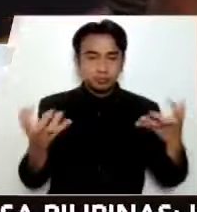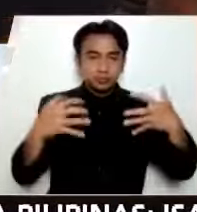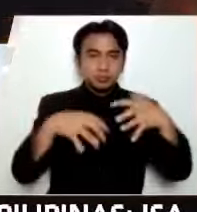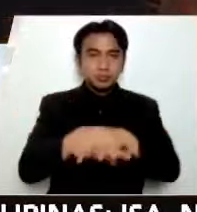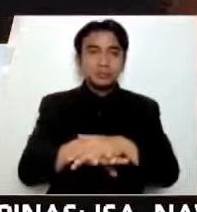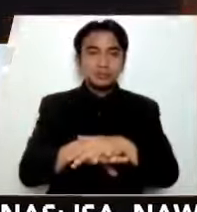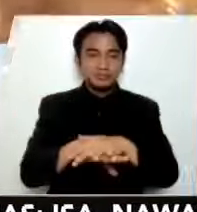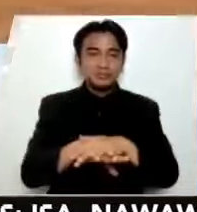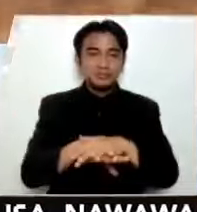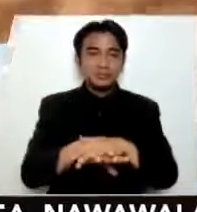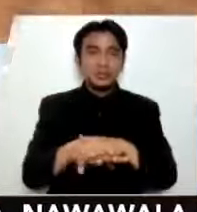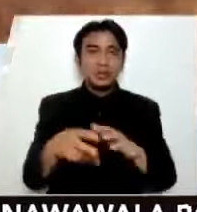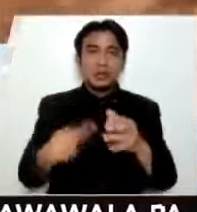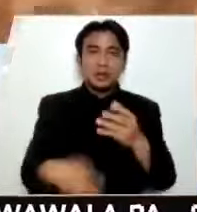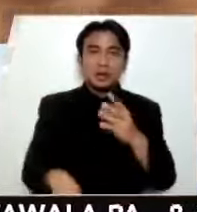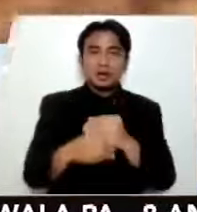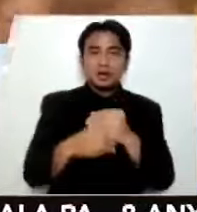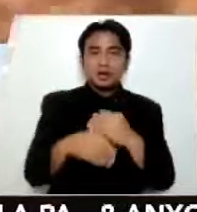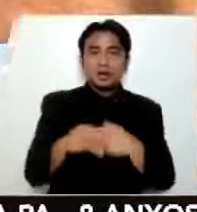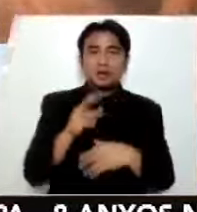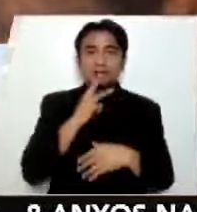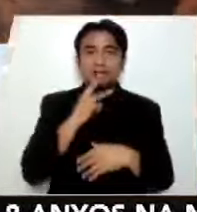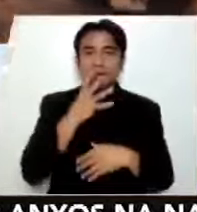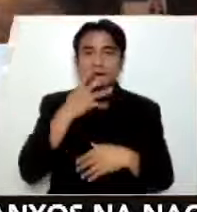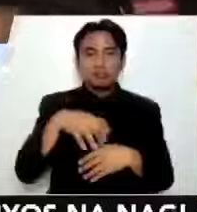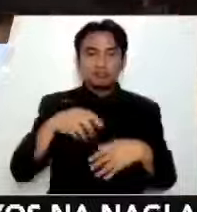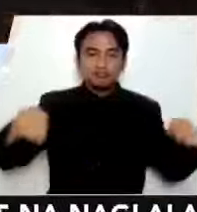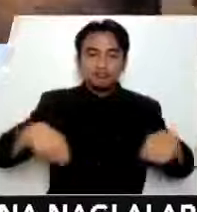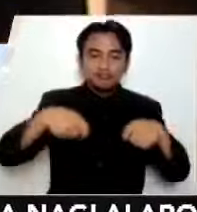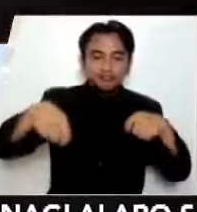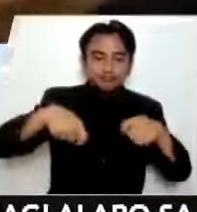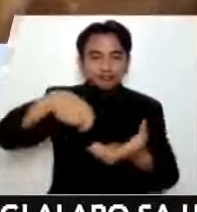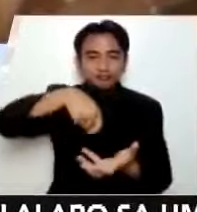lalagyan ng hot water at mix.